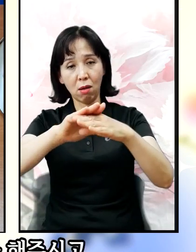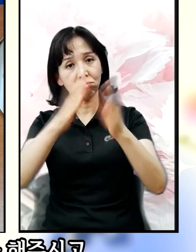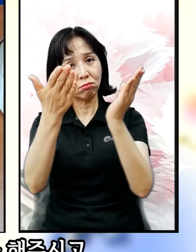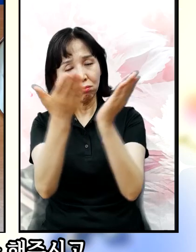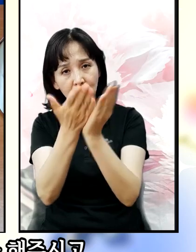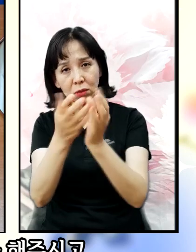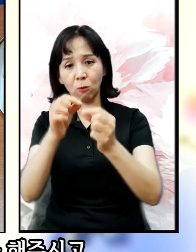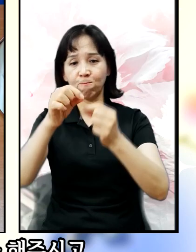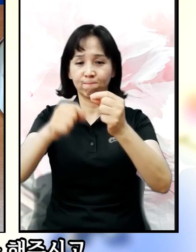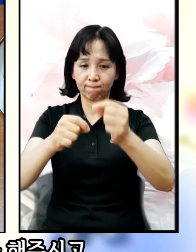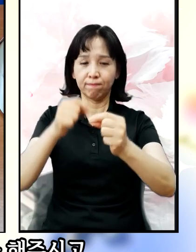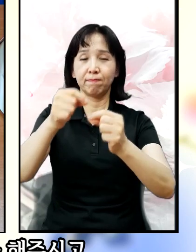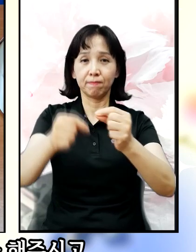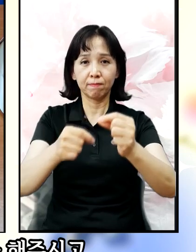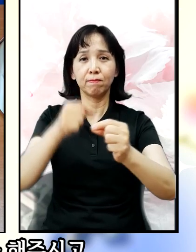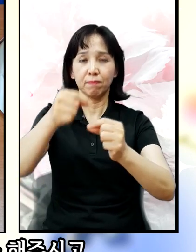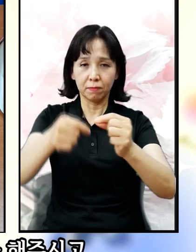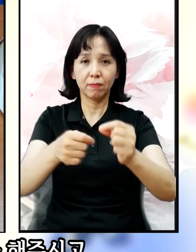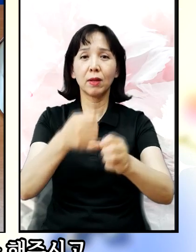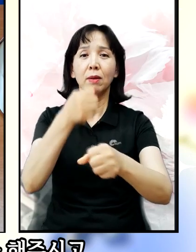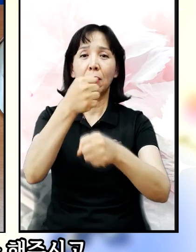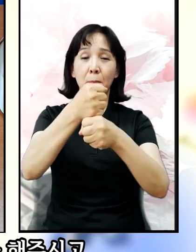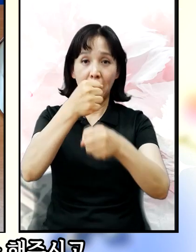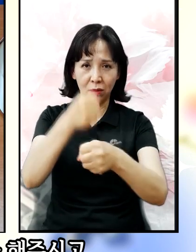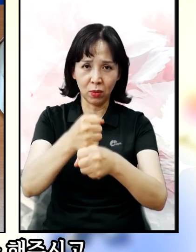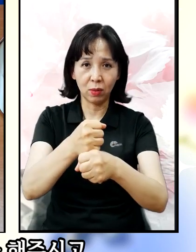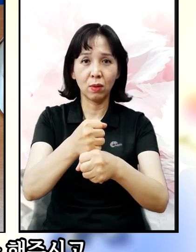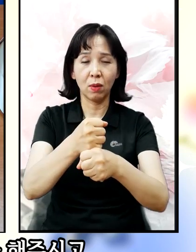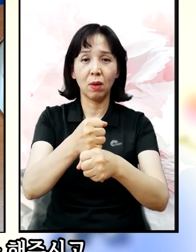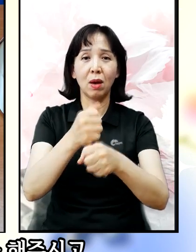중심을 잘 맞춰서